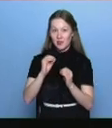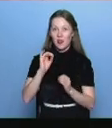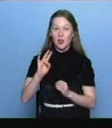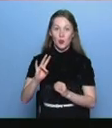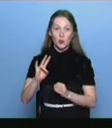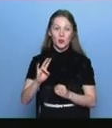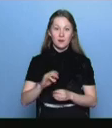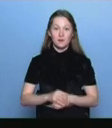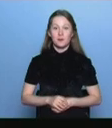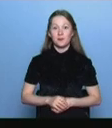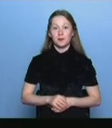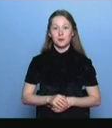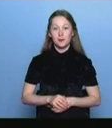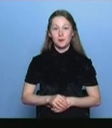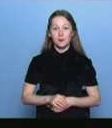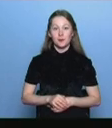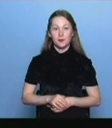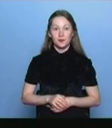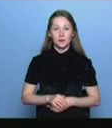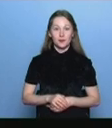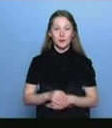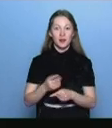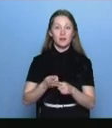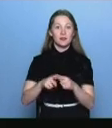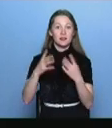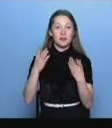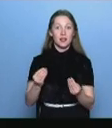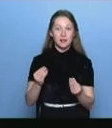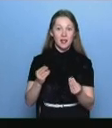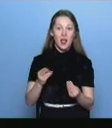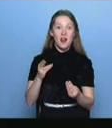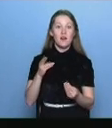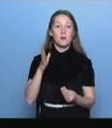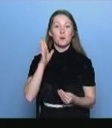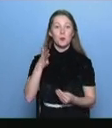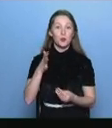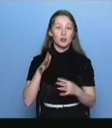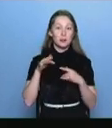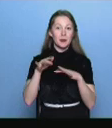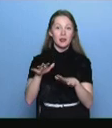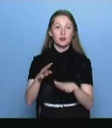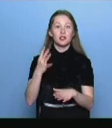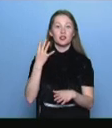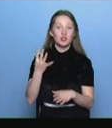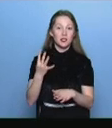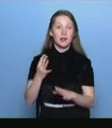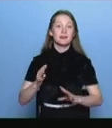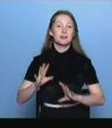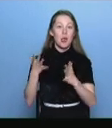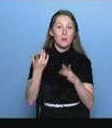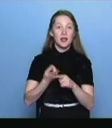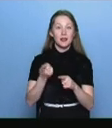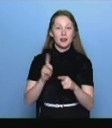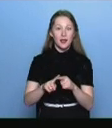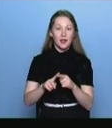дворах. В рамках этого дня пройдет 4 таких типовых события. Это конкурс «Лучший